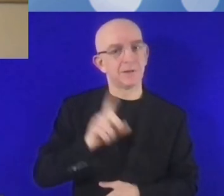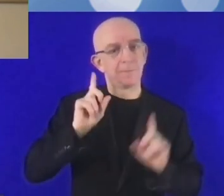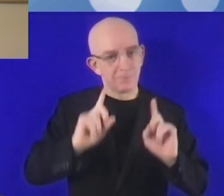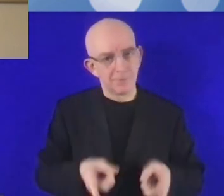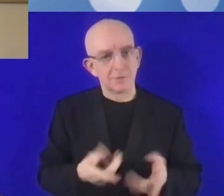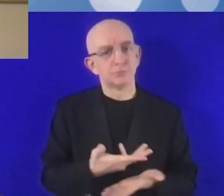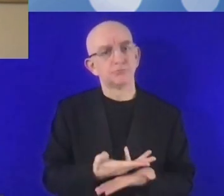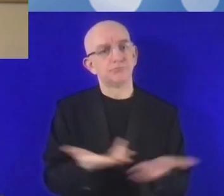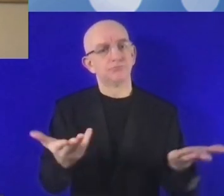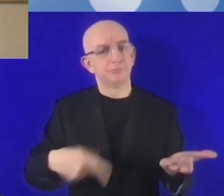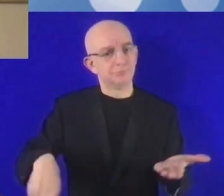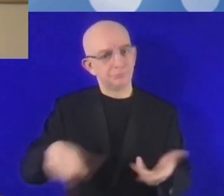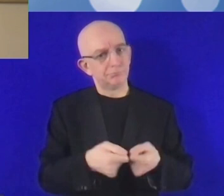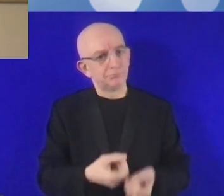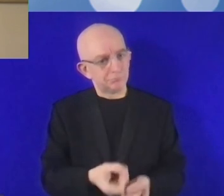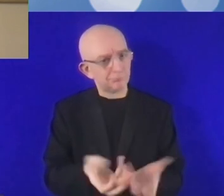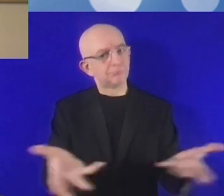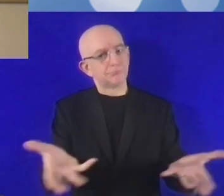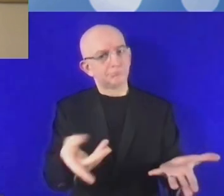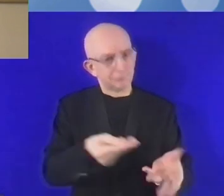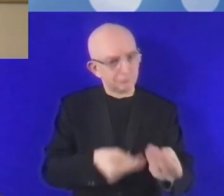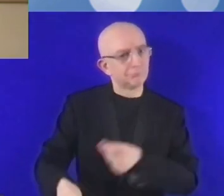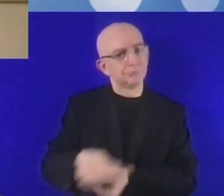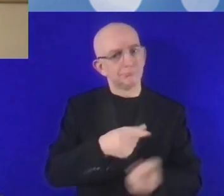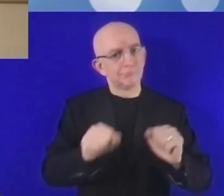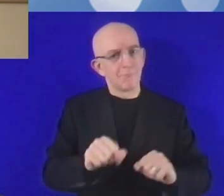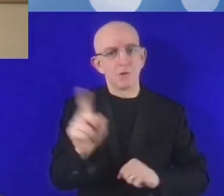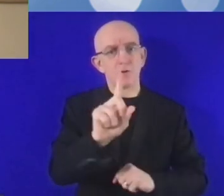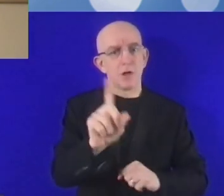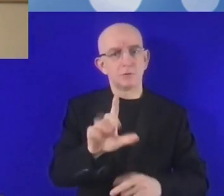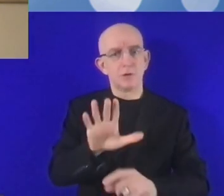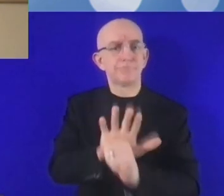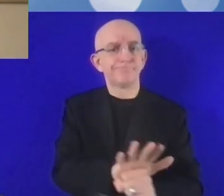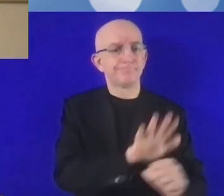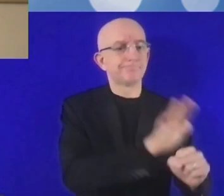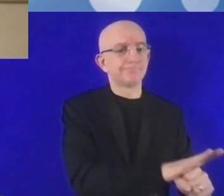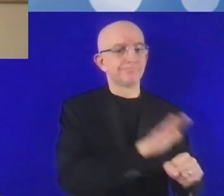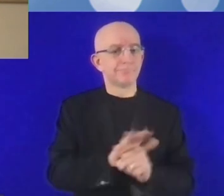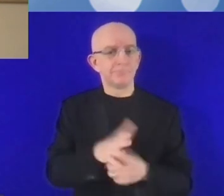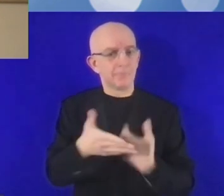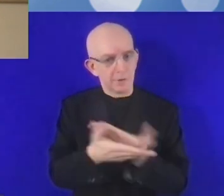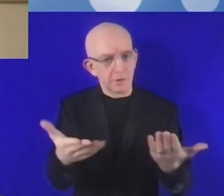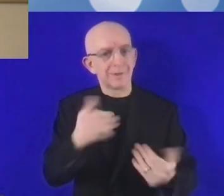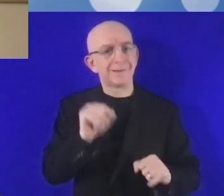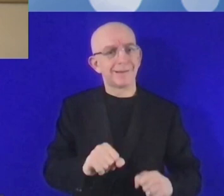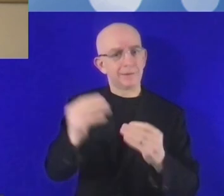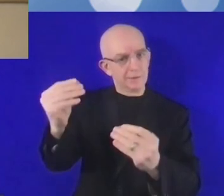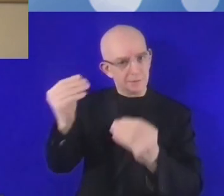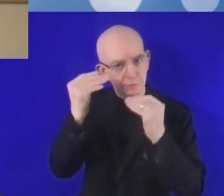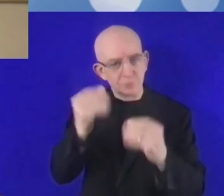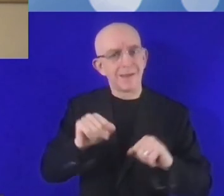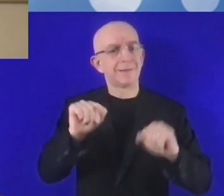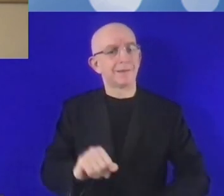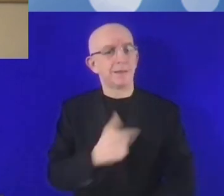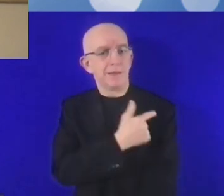希望人们能够有教育和医疗方面的远程教育和远程医疗，这对